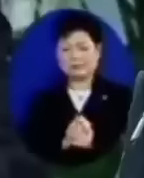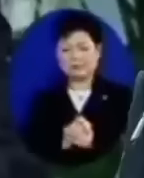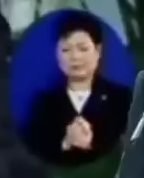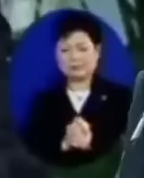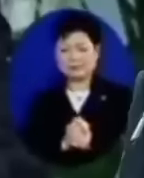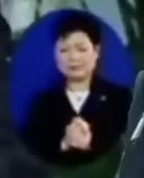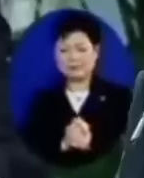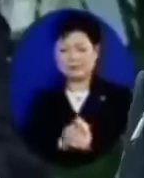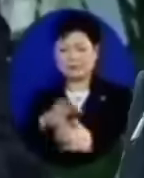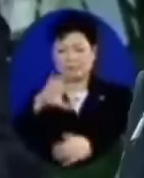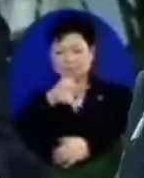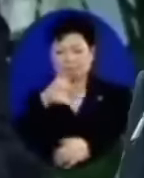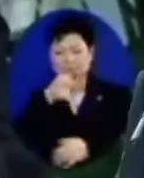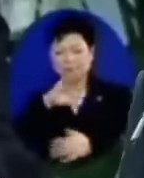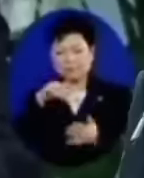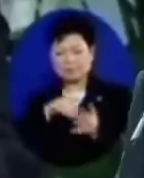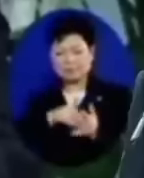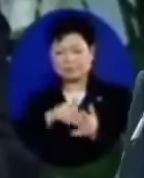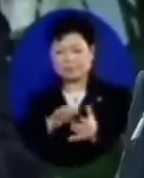수양을 하고